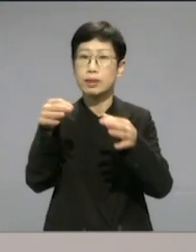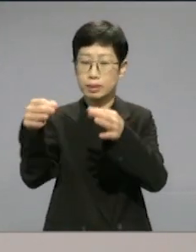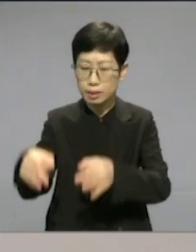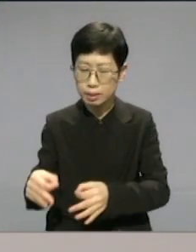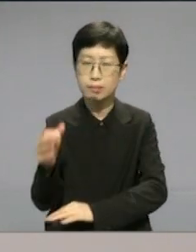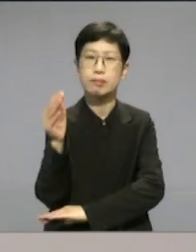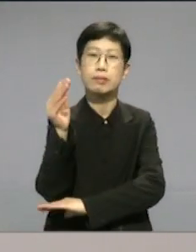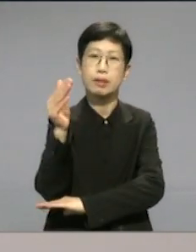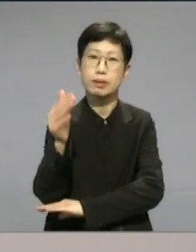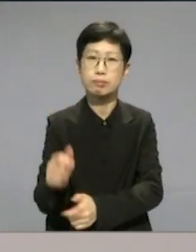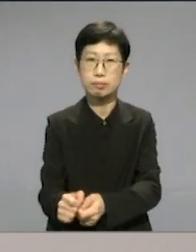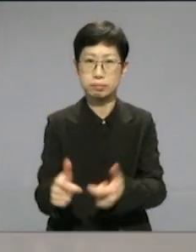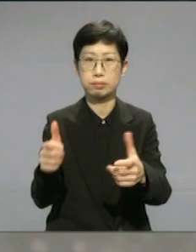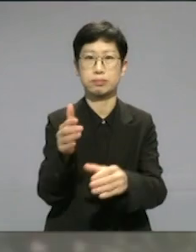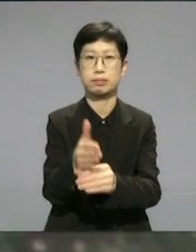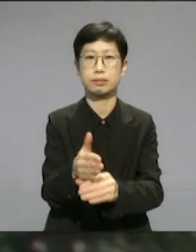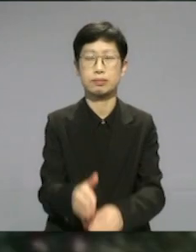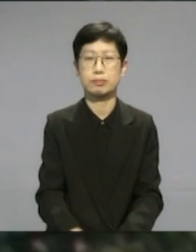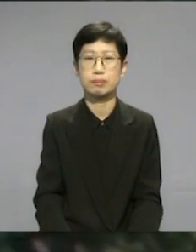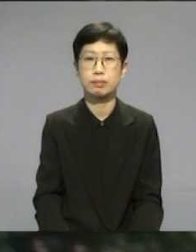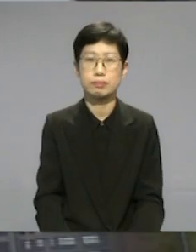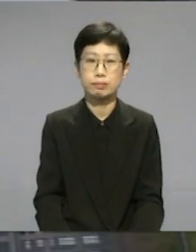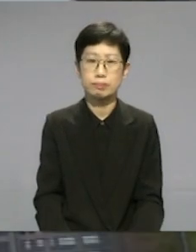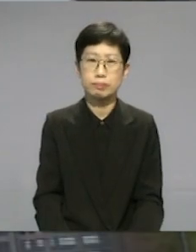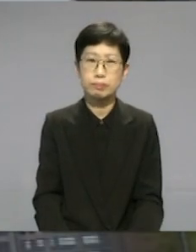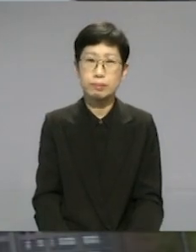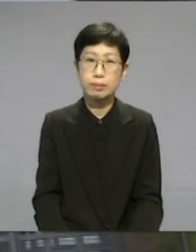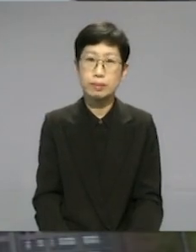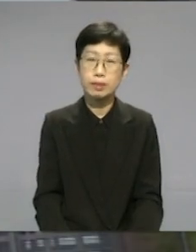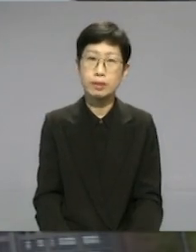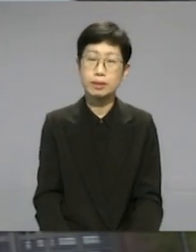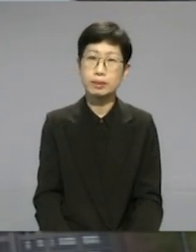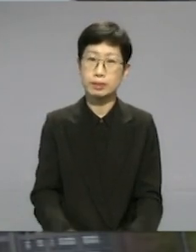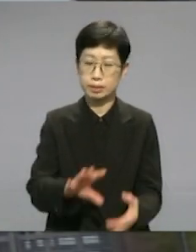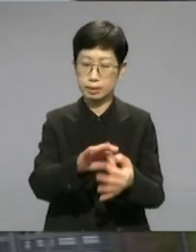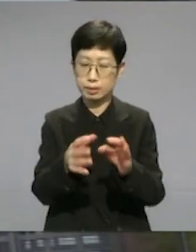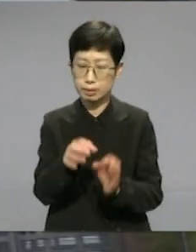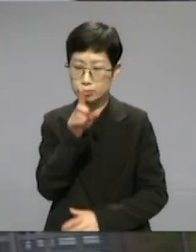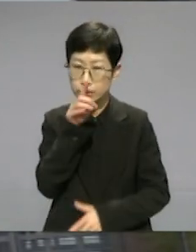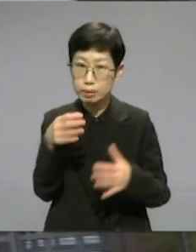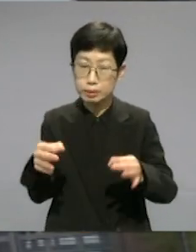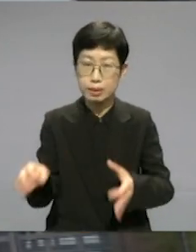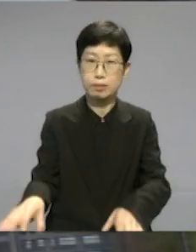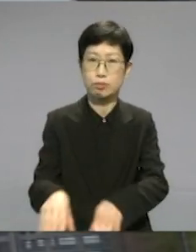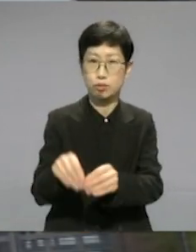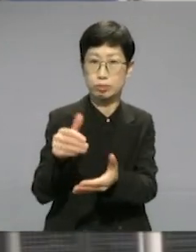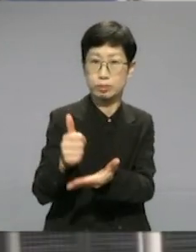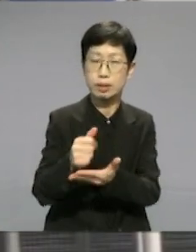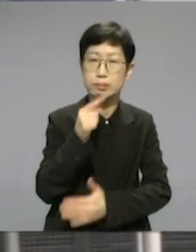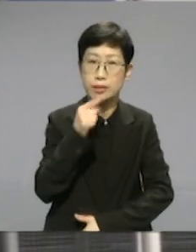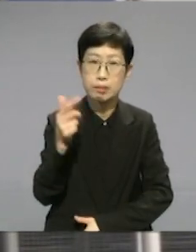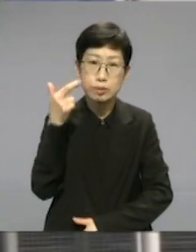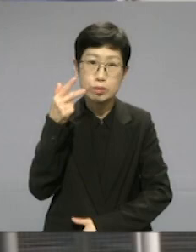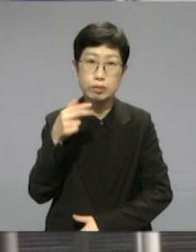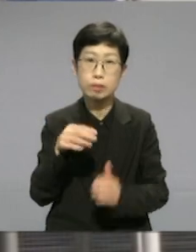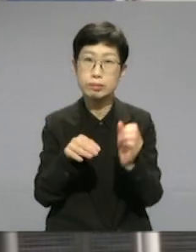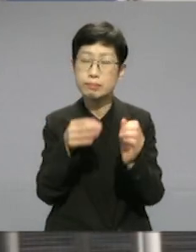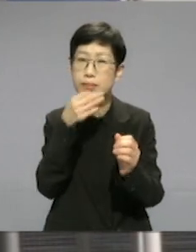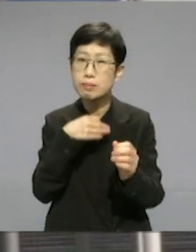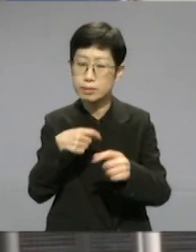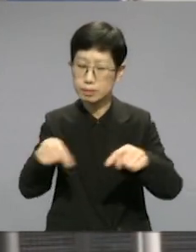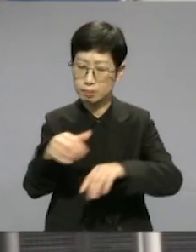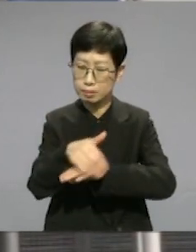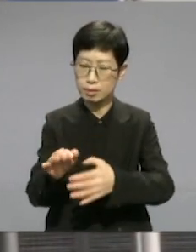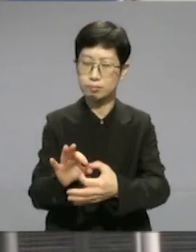주장하는 목소리가 커지고 있습니다. 야니스 스트루나라스 그리스 중앙은행 총재는 미국의 금리 정책과